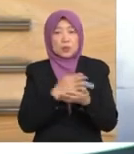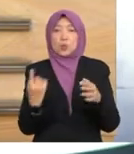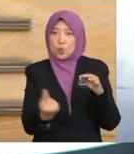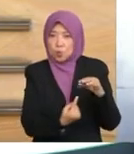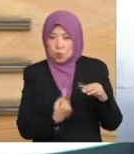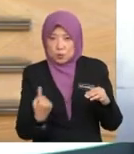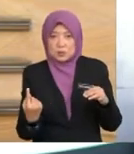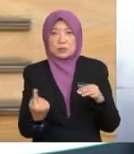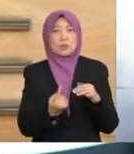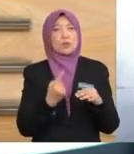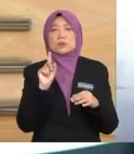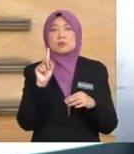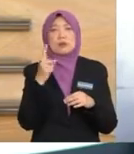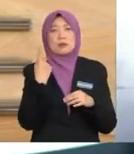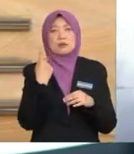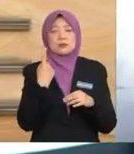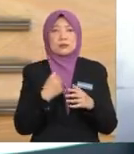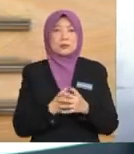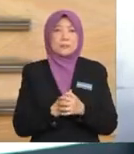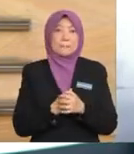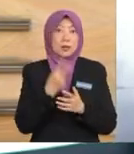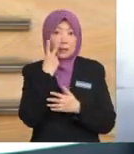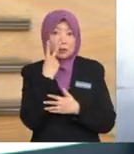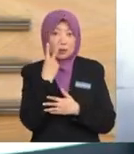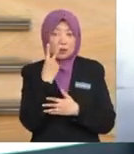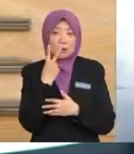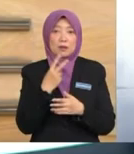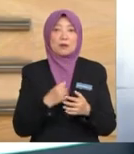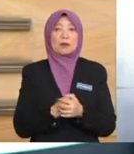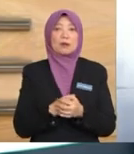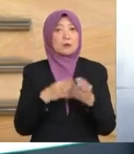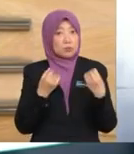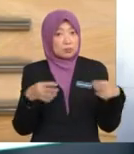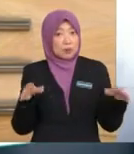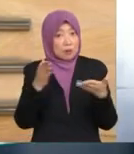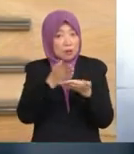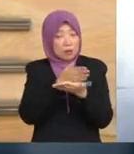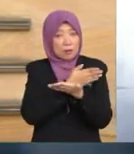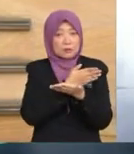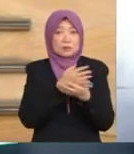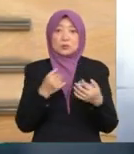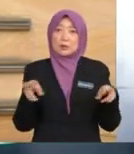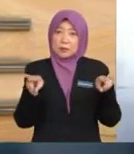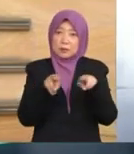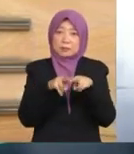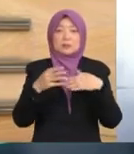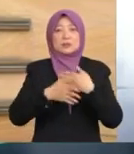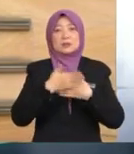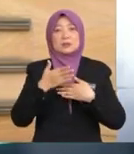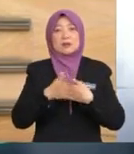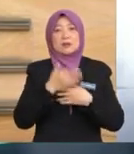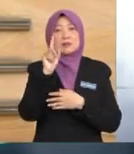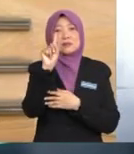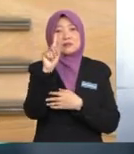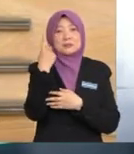sebenarnya. Pusing macam dia tengok. Nampak kan dah rata Dina? Senangnya cikgu buat.